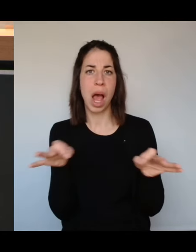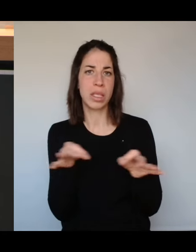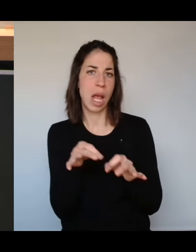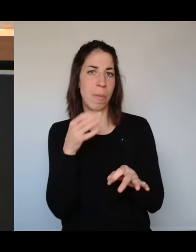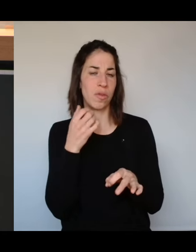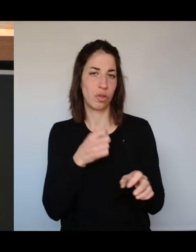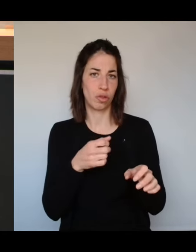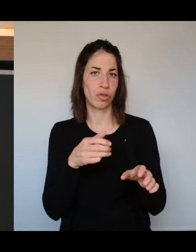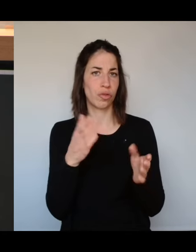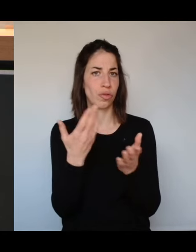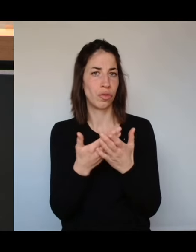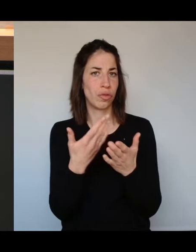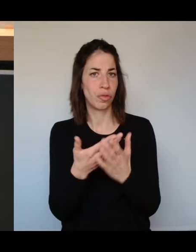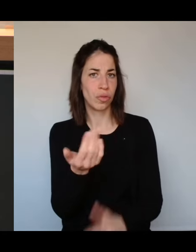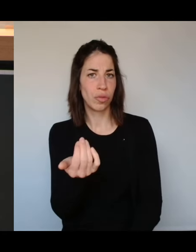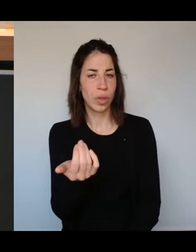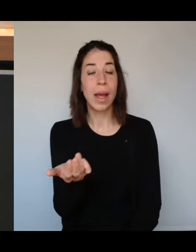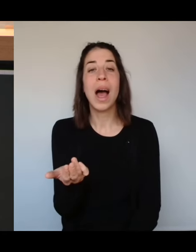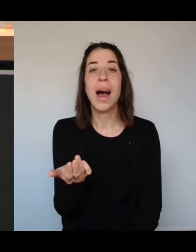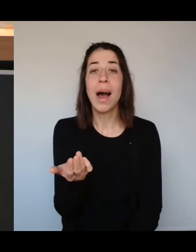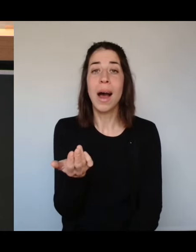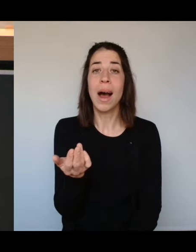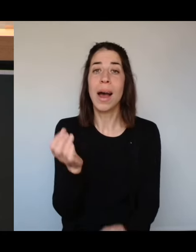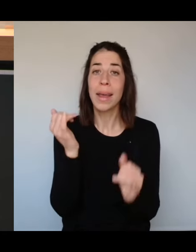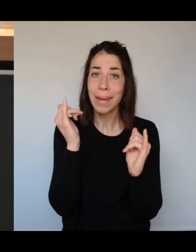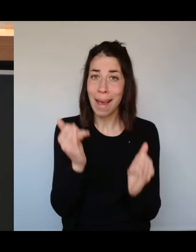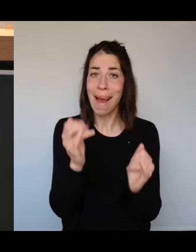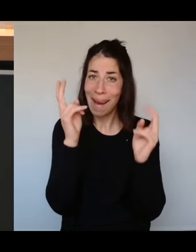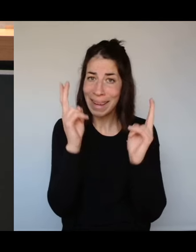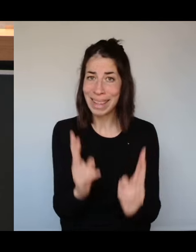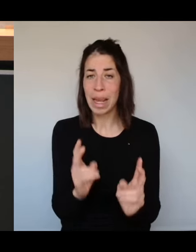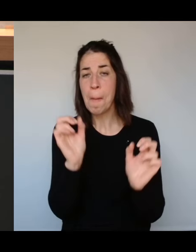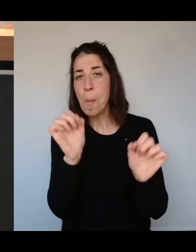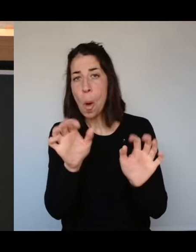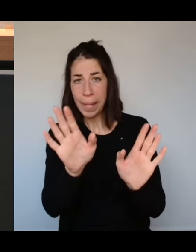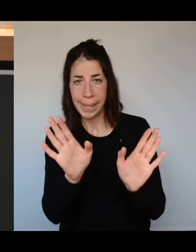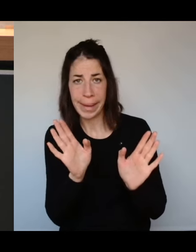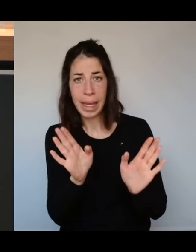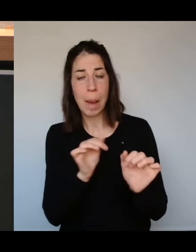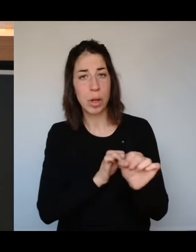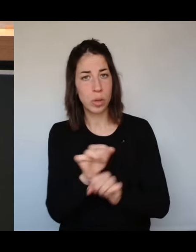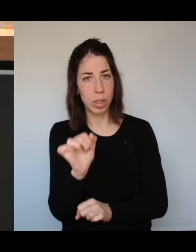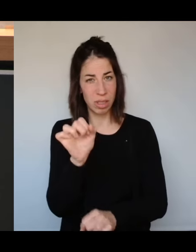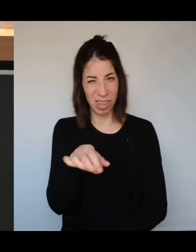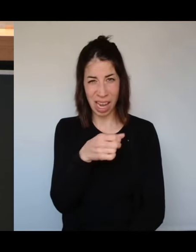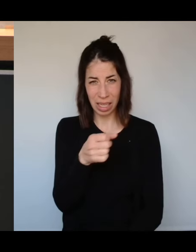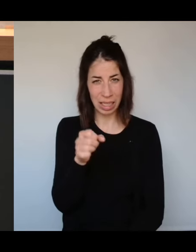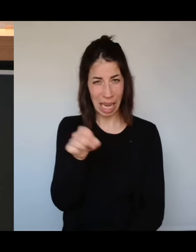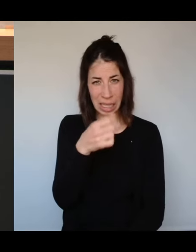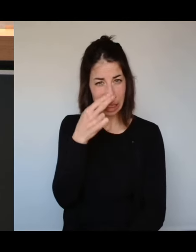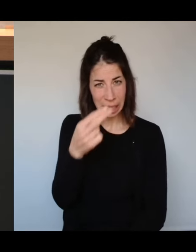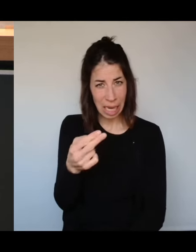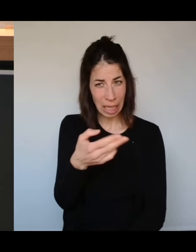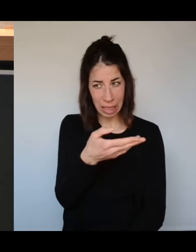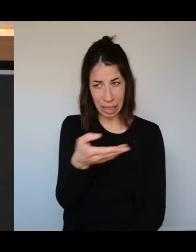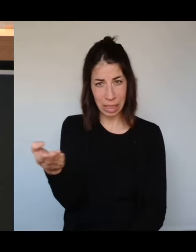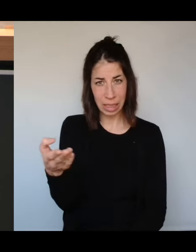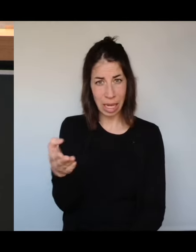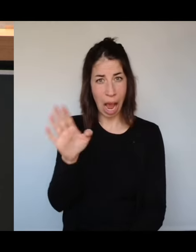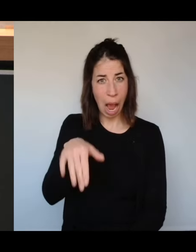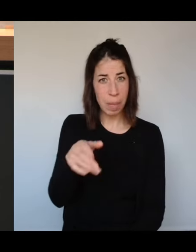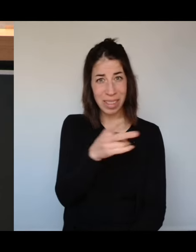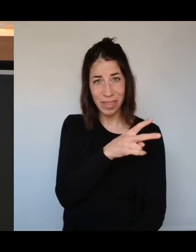richtig sein, aber erkennen Sie denn nicht, dass Sie, wenn Sie seit 2016 dort nichts hinbekommen